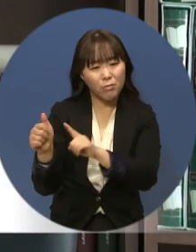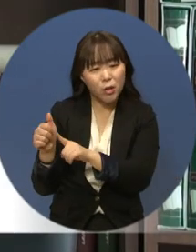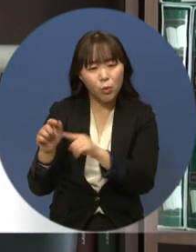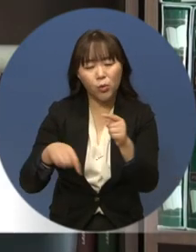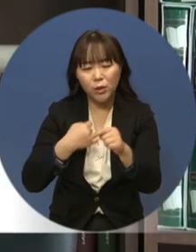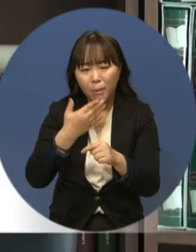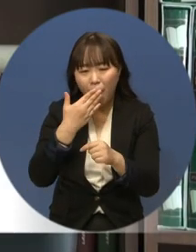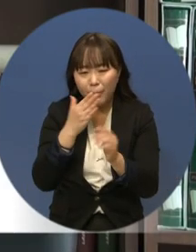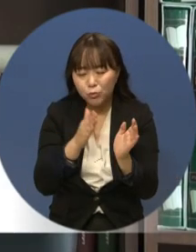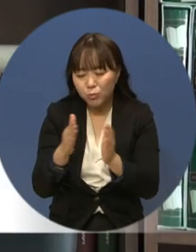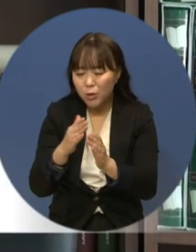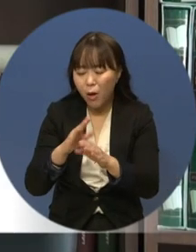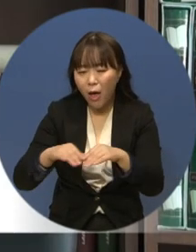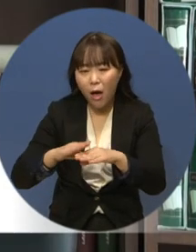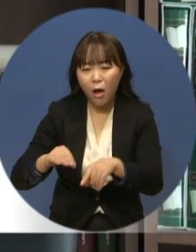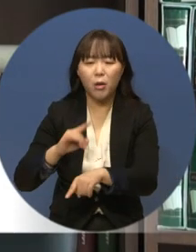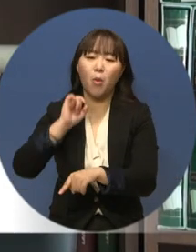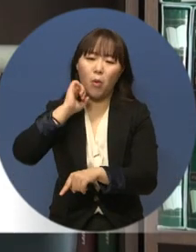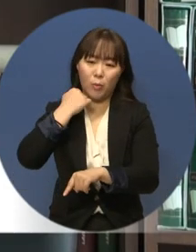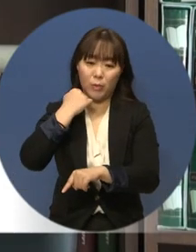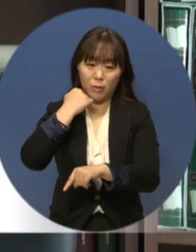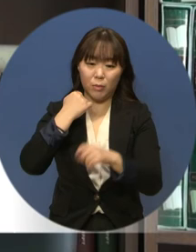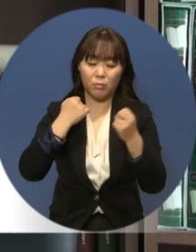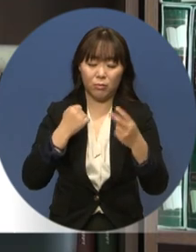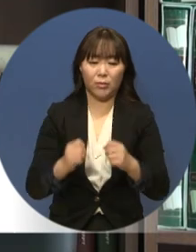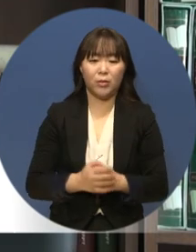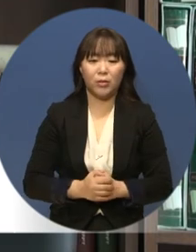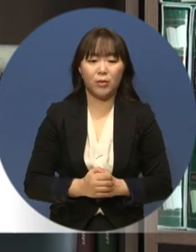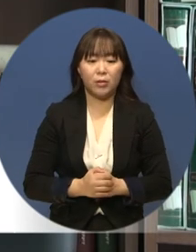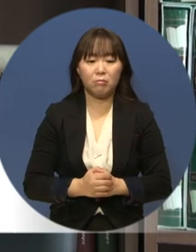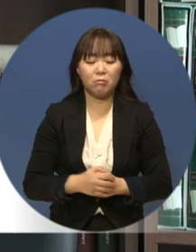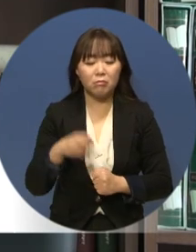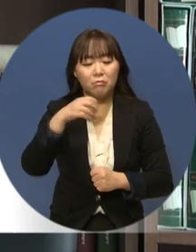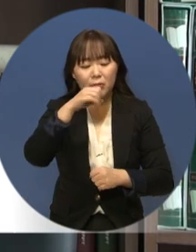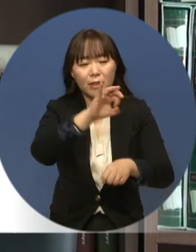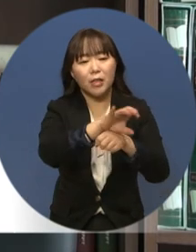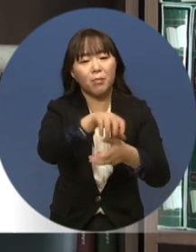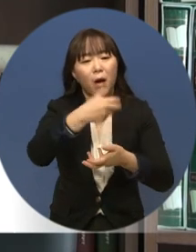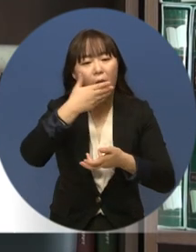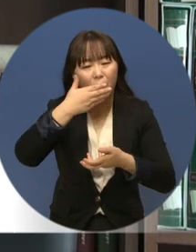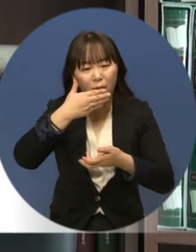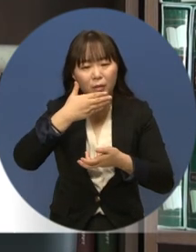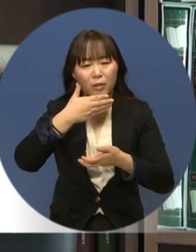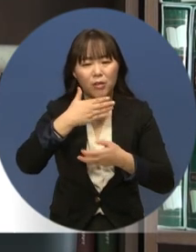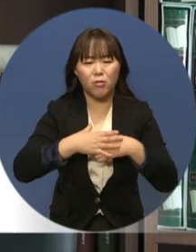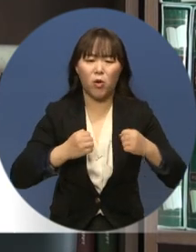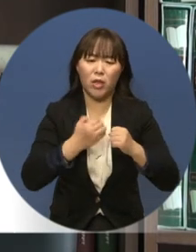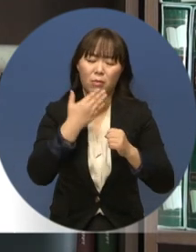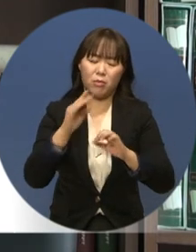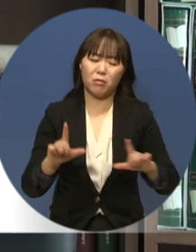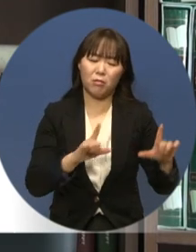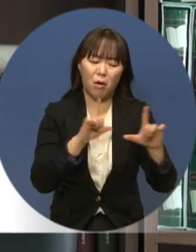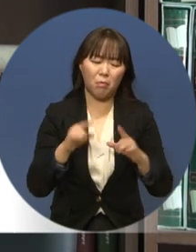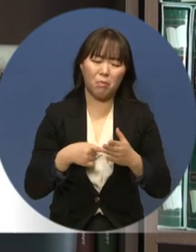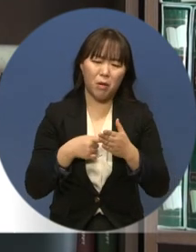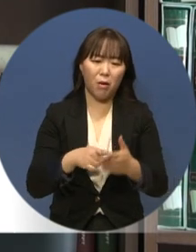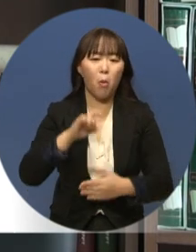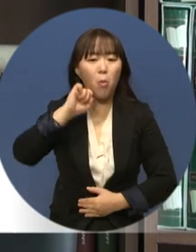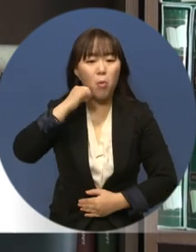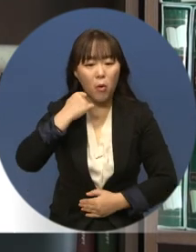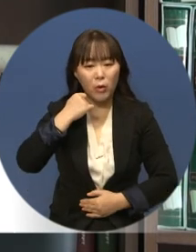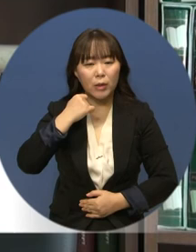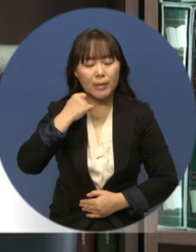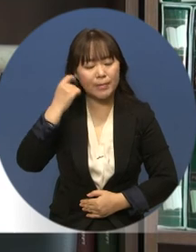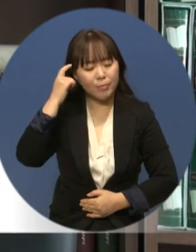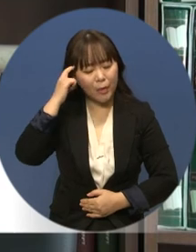홀로 끼니를 해결하는 것이 어렵다는 점과 인스턴트 식품에 의존해 건강한 식생활을 유지하기